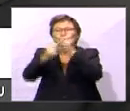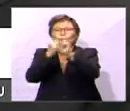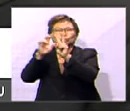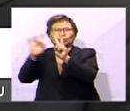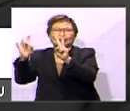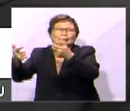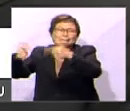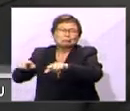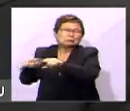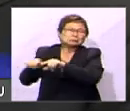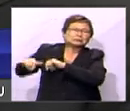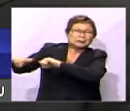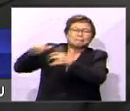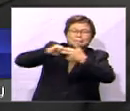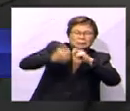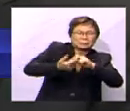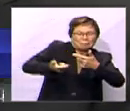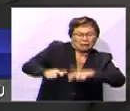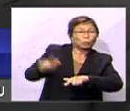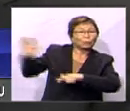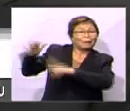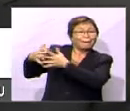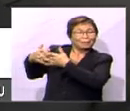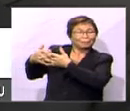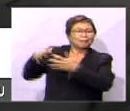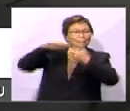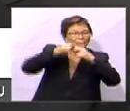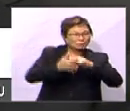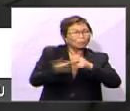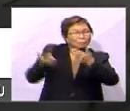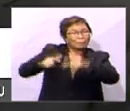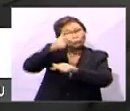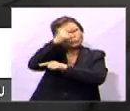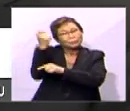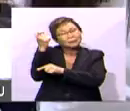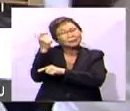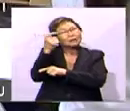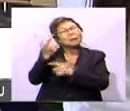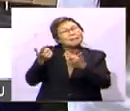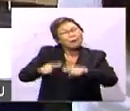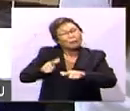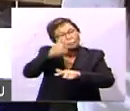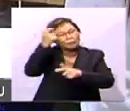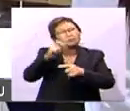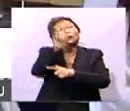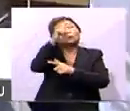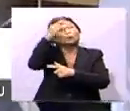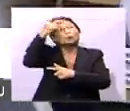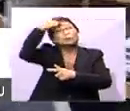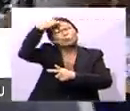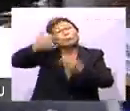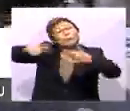lah, yang mana krisis subprime berlaku kan. Krisis subprime itu berlaku akibat daripada salah satunya lah